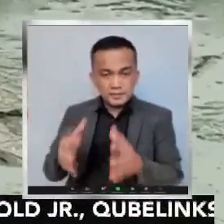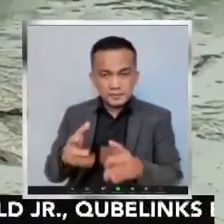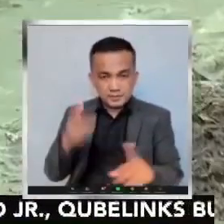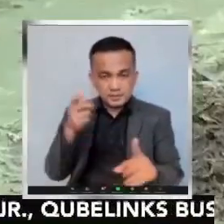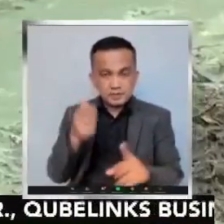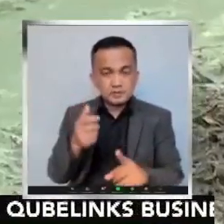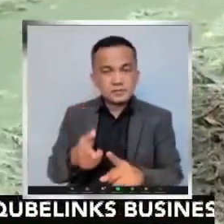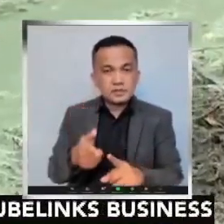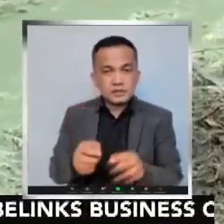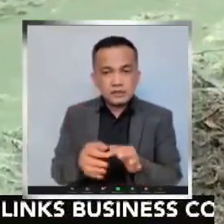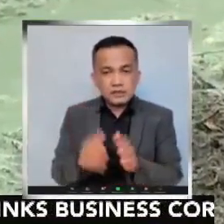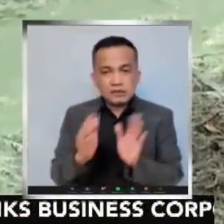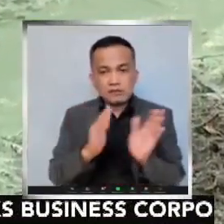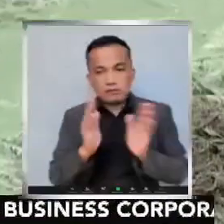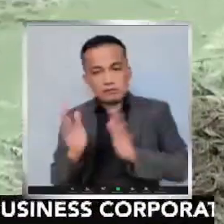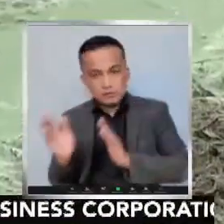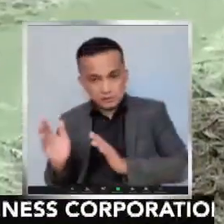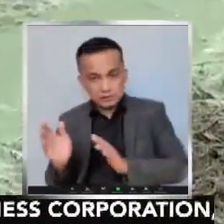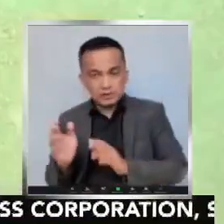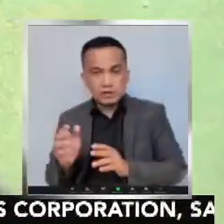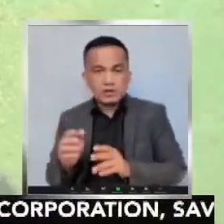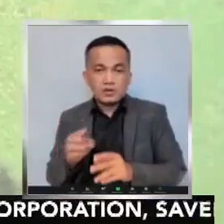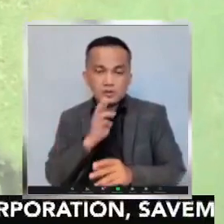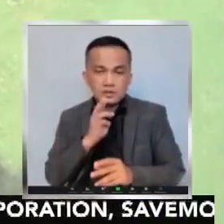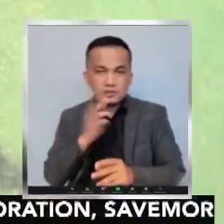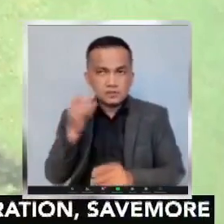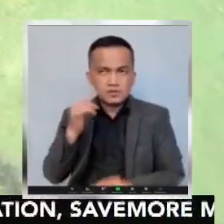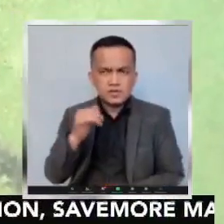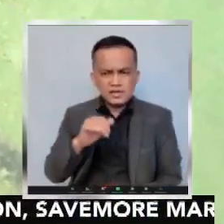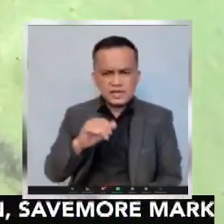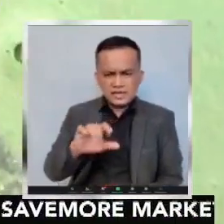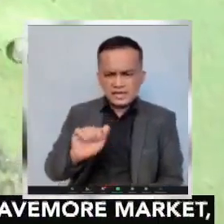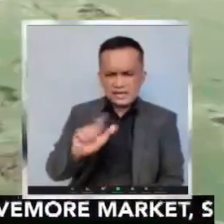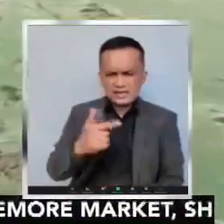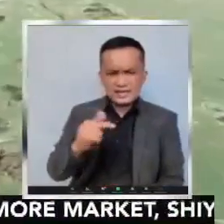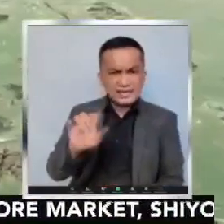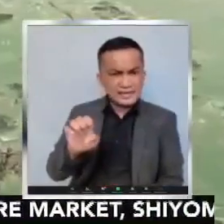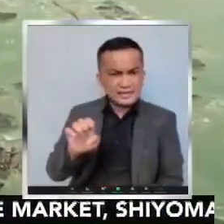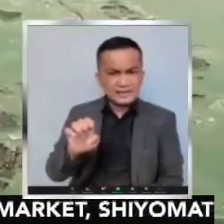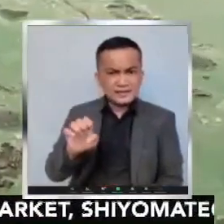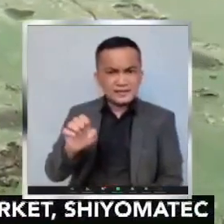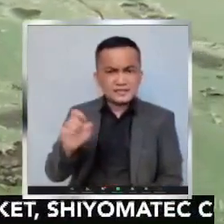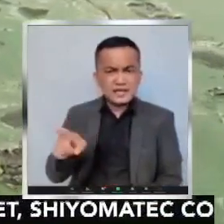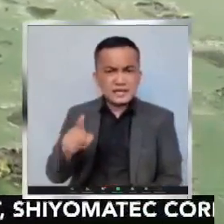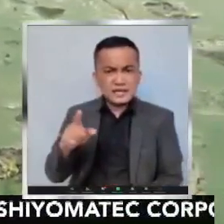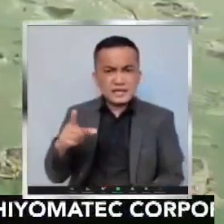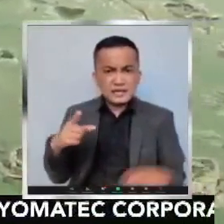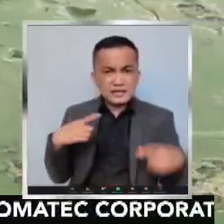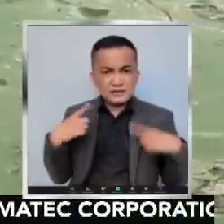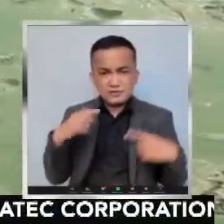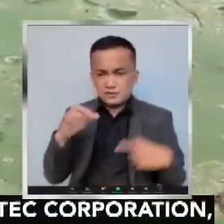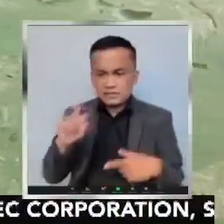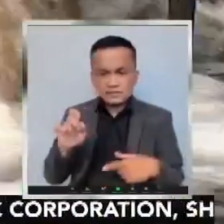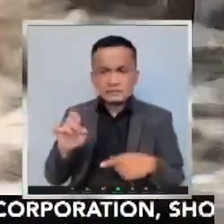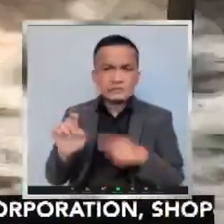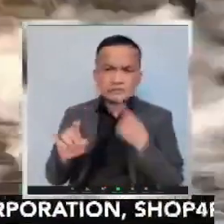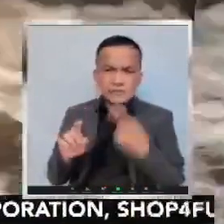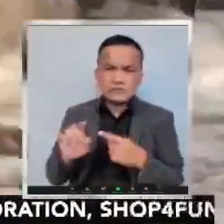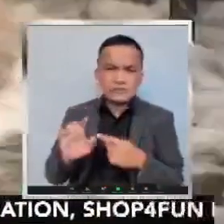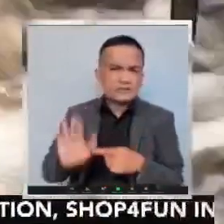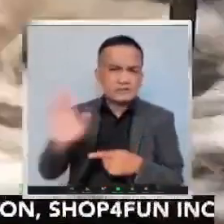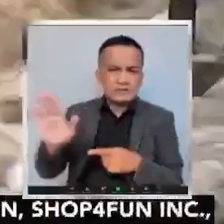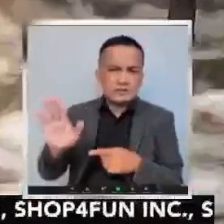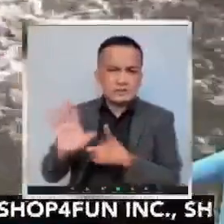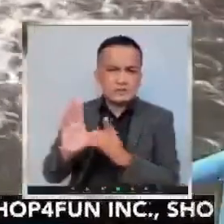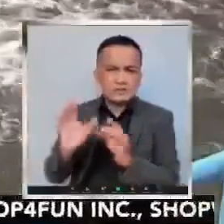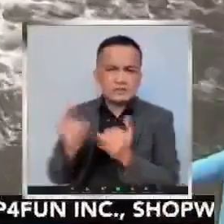tubig noon bunsod ng algal bloom o paglulumot sa Laguna Lake, bagay na hindi raw kontrolado ng kumpanya. Patuloy naman